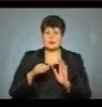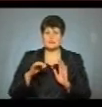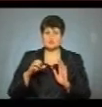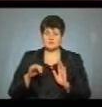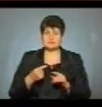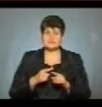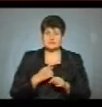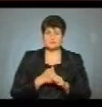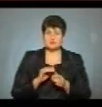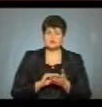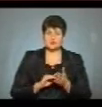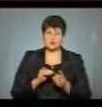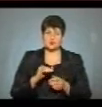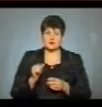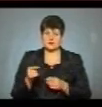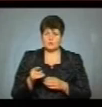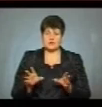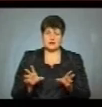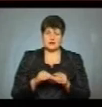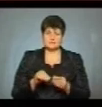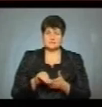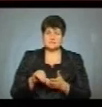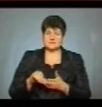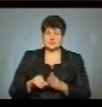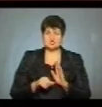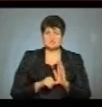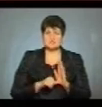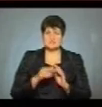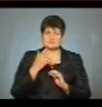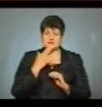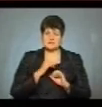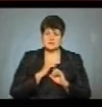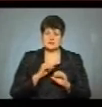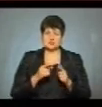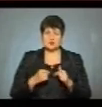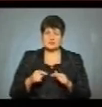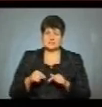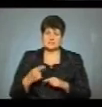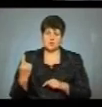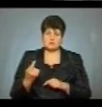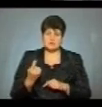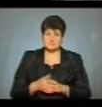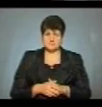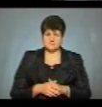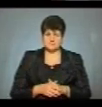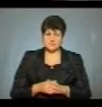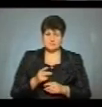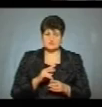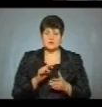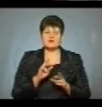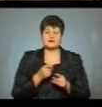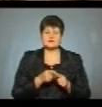Це робили і журналісти ЮА Тернопіль разом із представниками 6 національно-патріотичних організацій області. Ось кадри, як